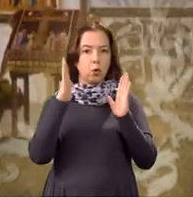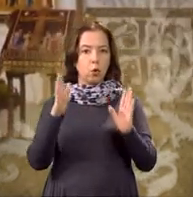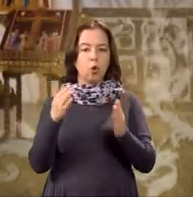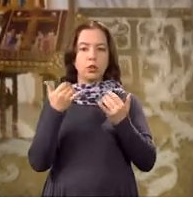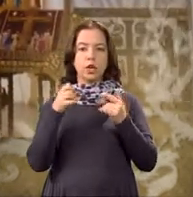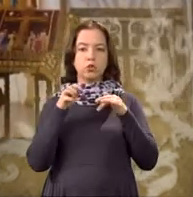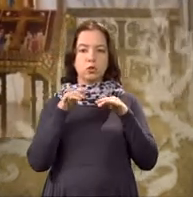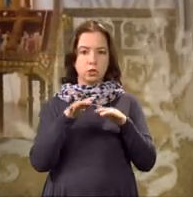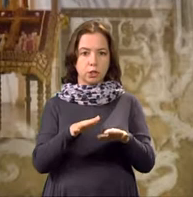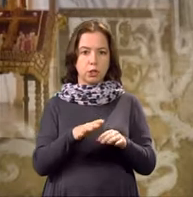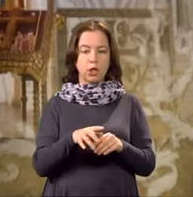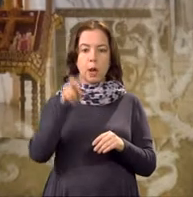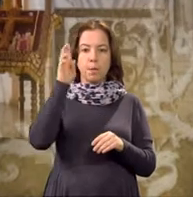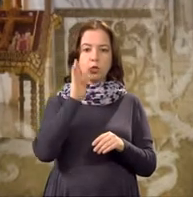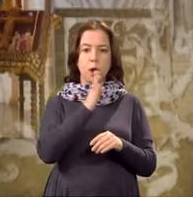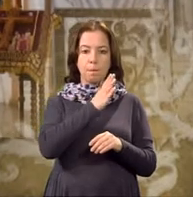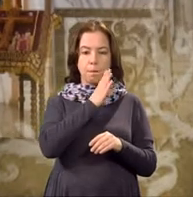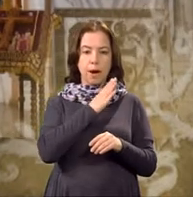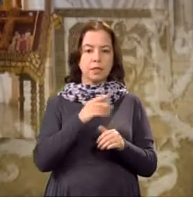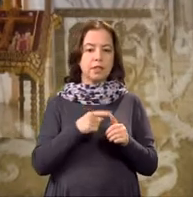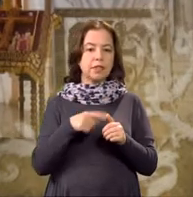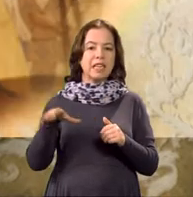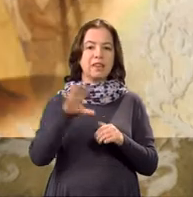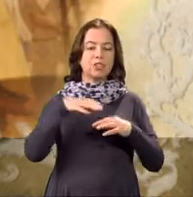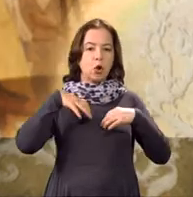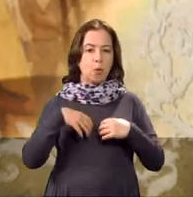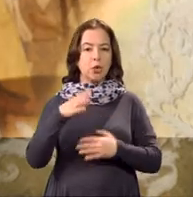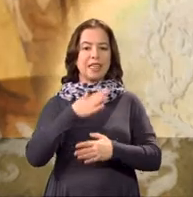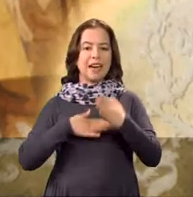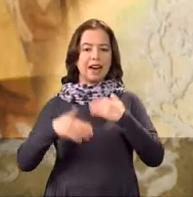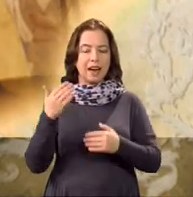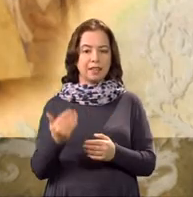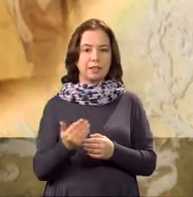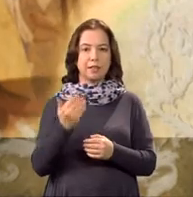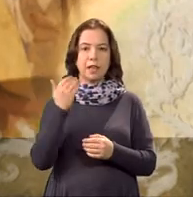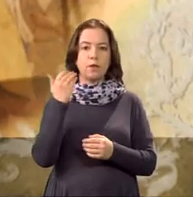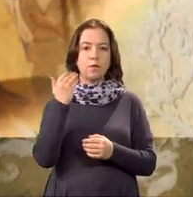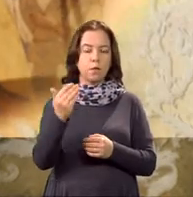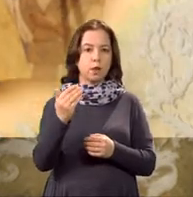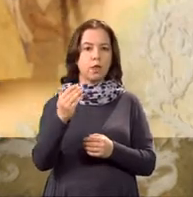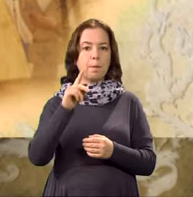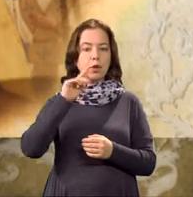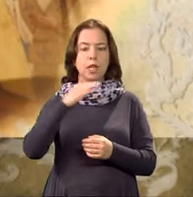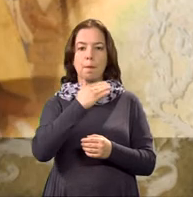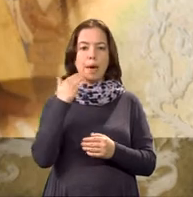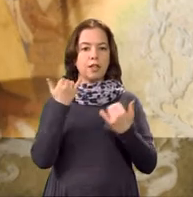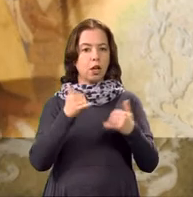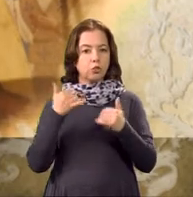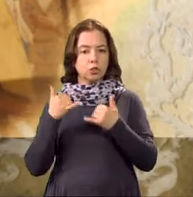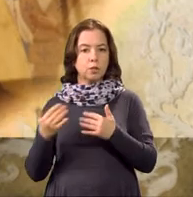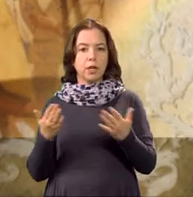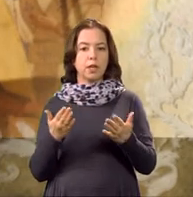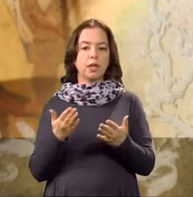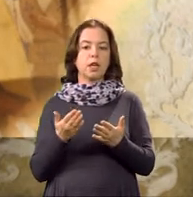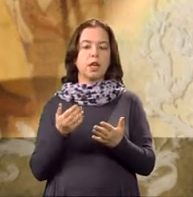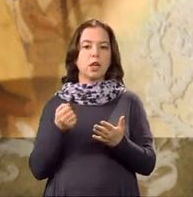ікона Божої Матері усіх скорботних радість, уславлена багатьма чудесами, які й донині йдуть